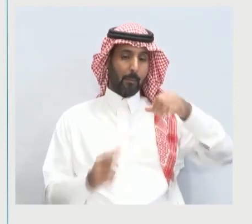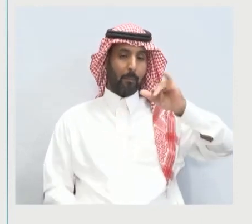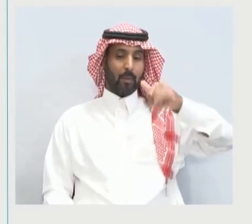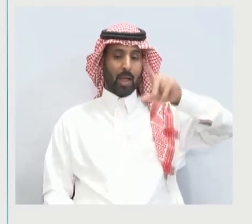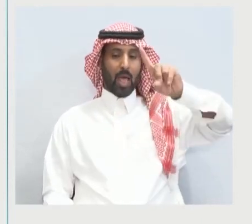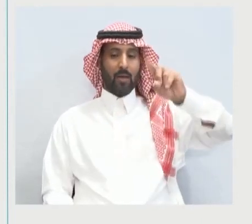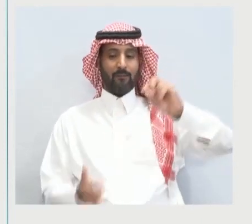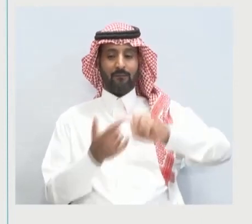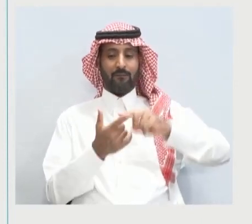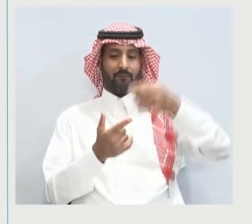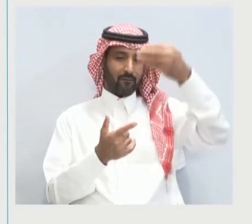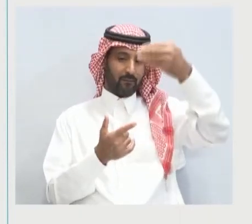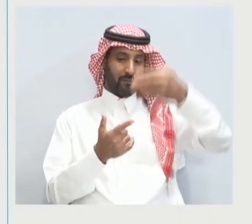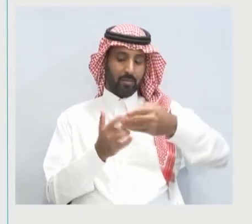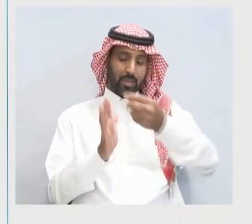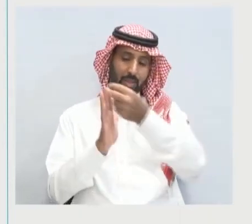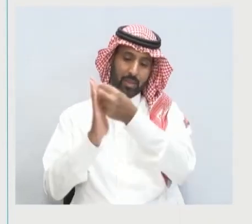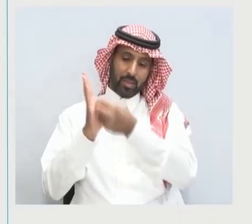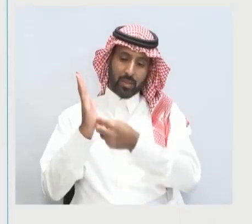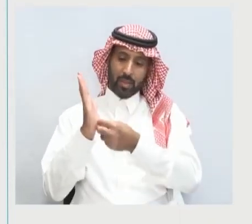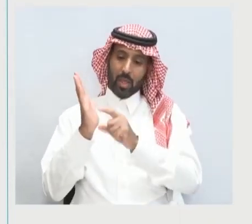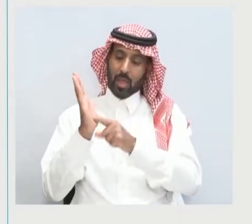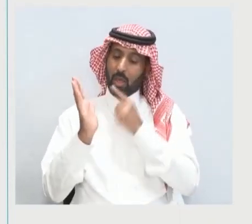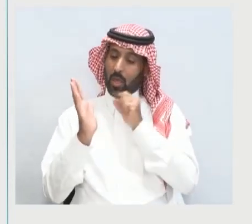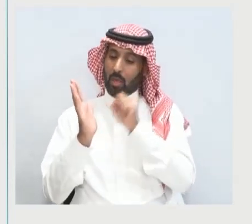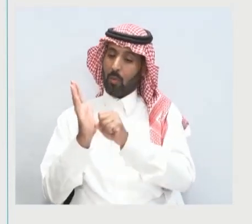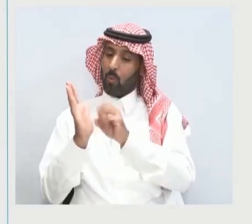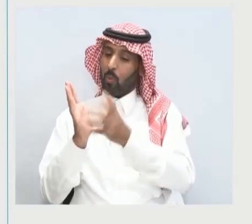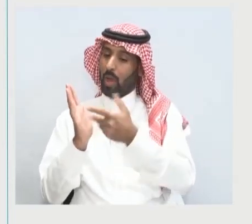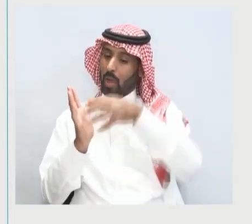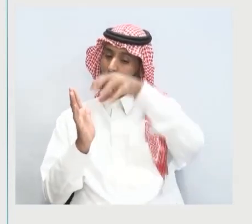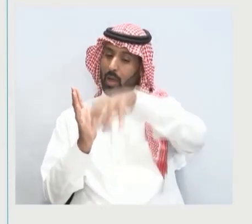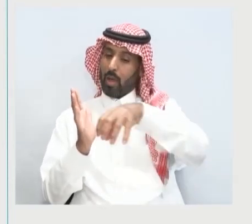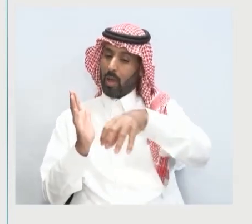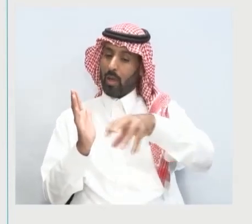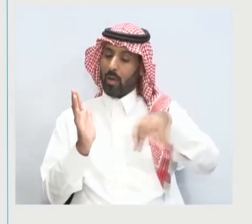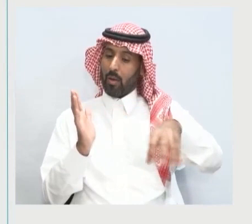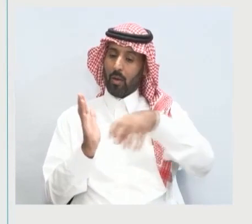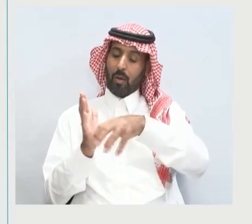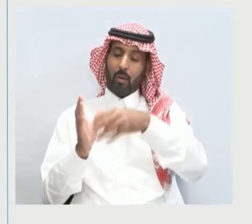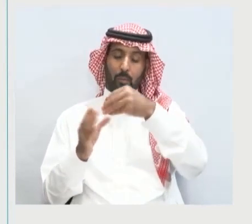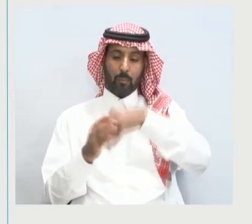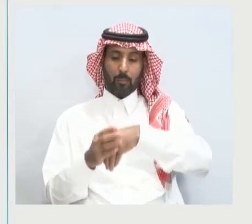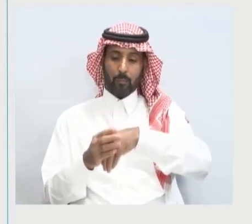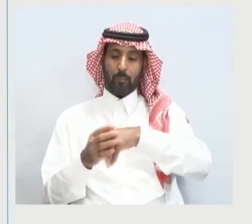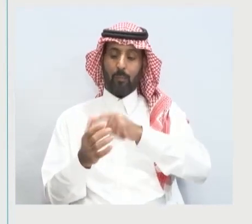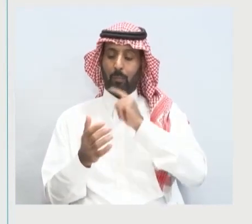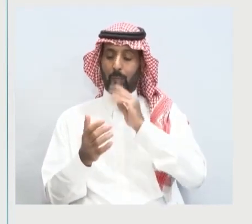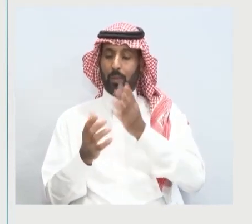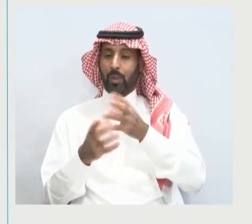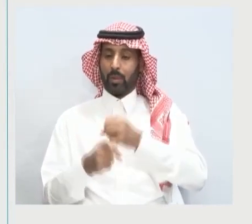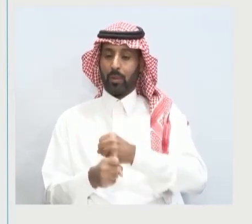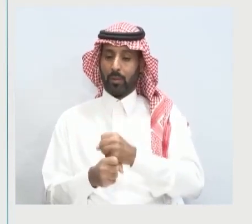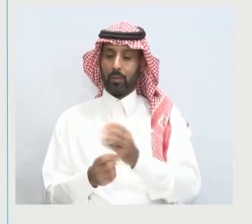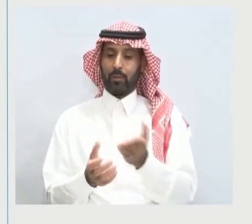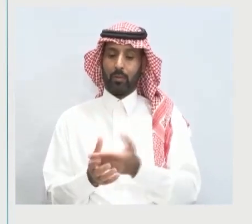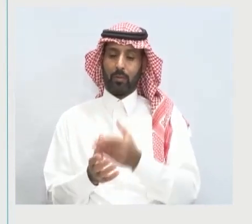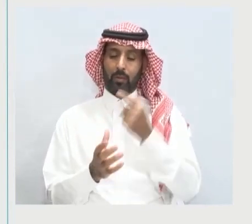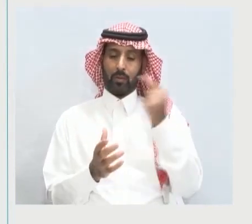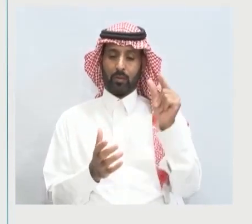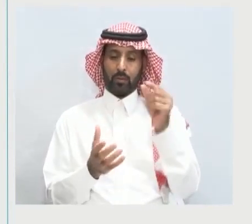باسم بعد ذلك نحدد المكان الذي نريد او المجلد الذي نريد حفظ الملف الملف